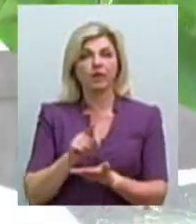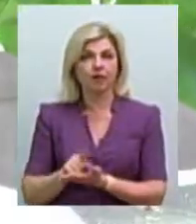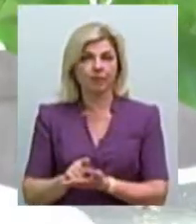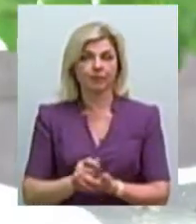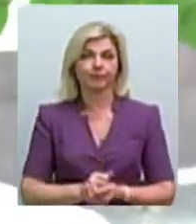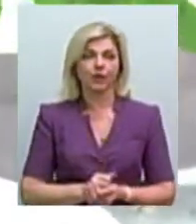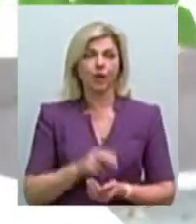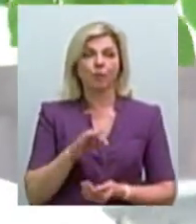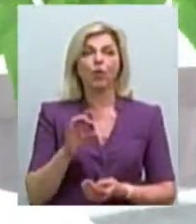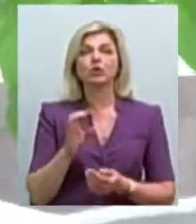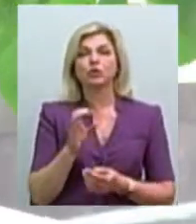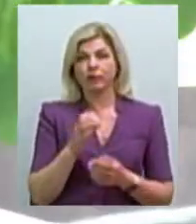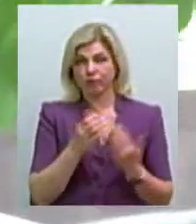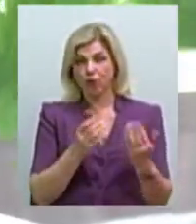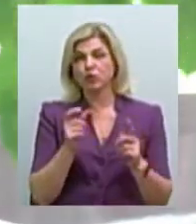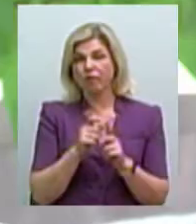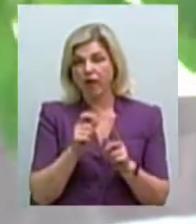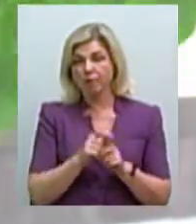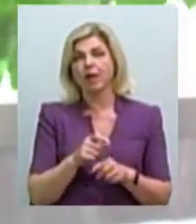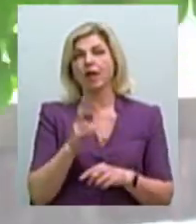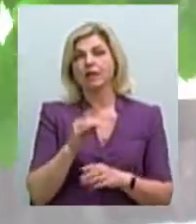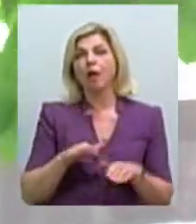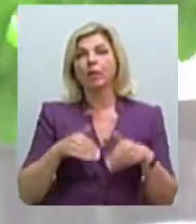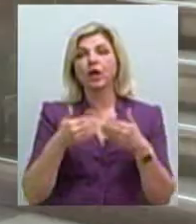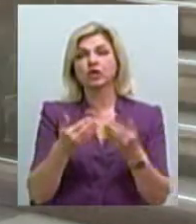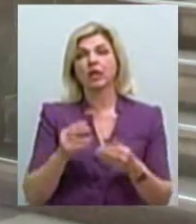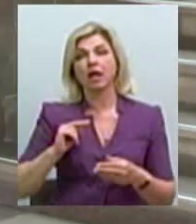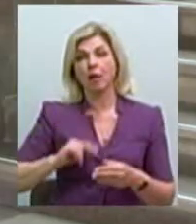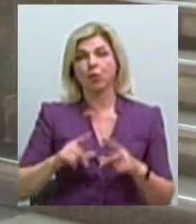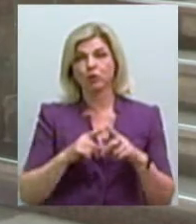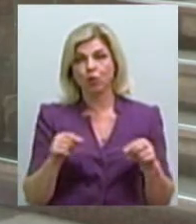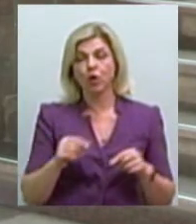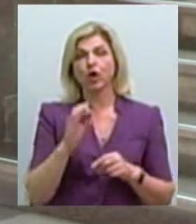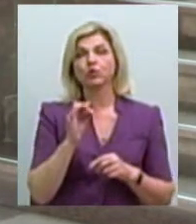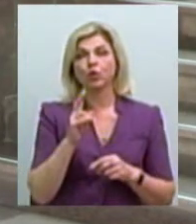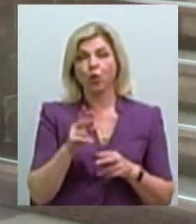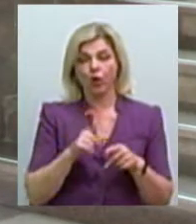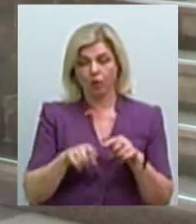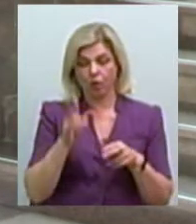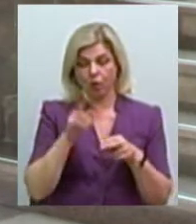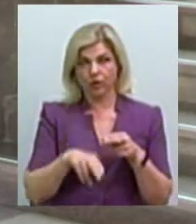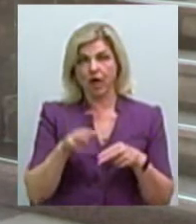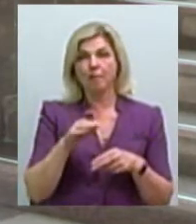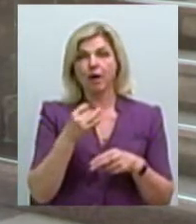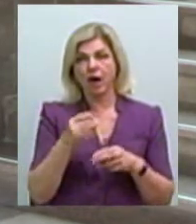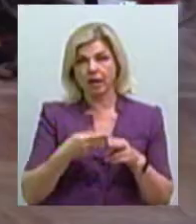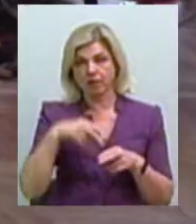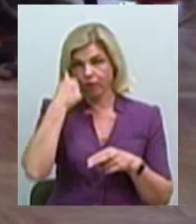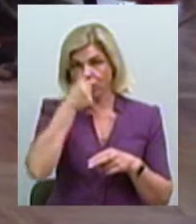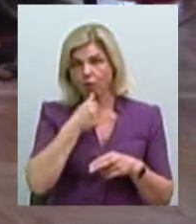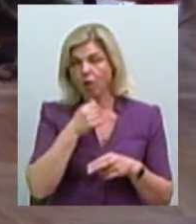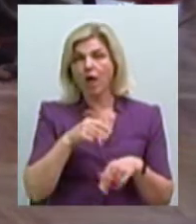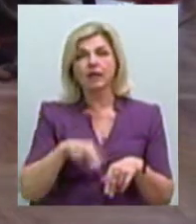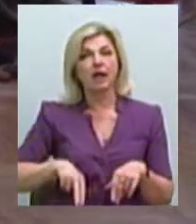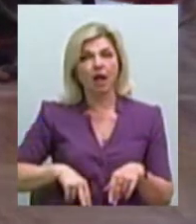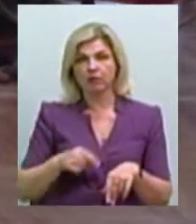За словами Світлани Начинової, на звернення працівників школи директор, термін контракту якого спливав у травні цього року, не реагував.